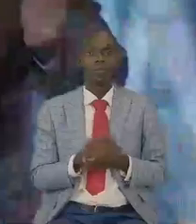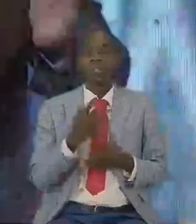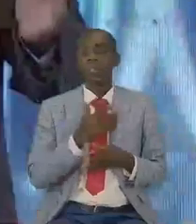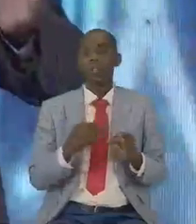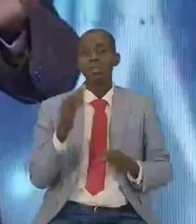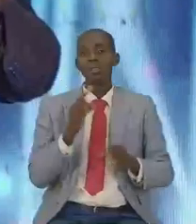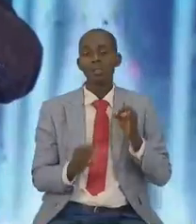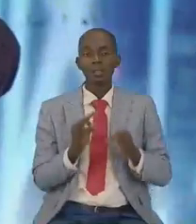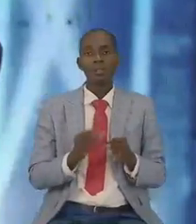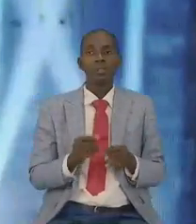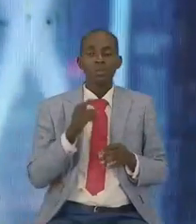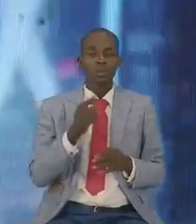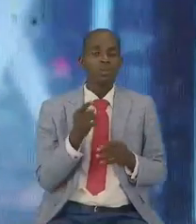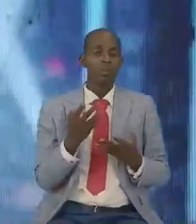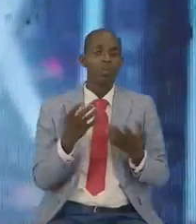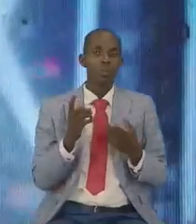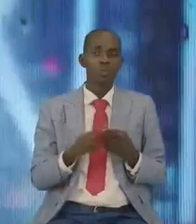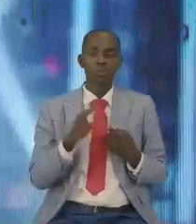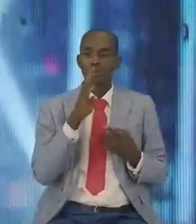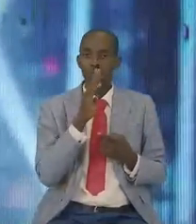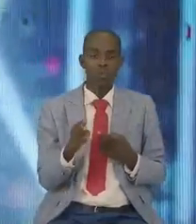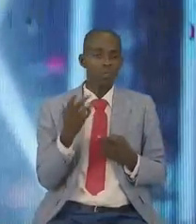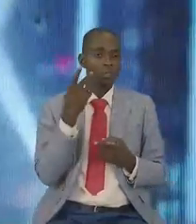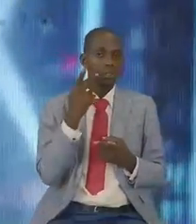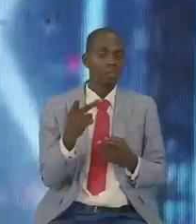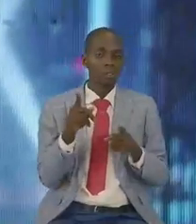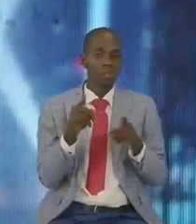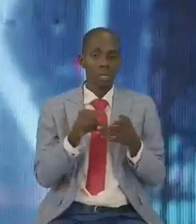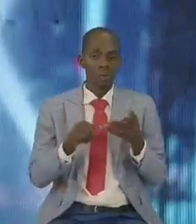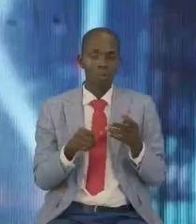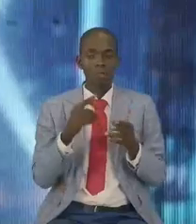Et si tu veux être compté comme ceux-là,